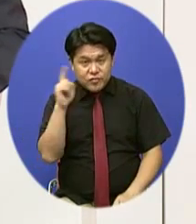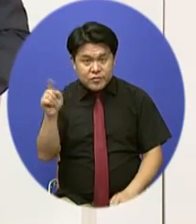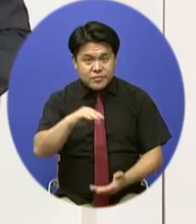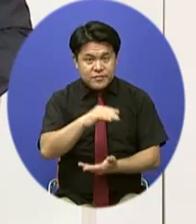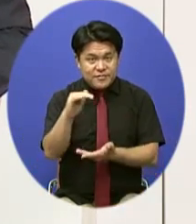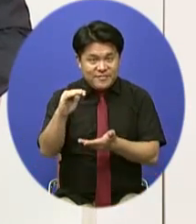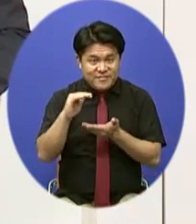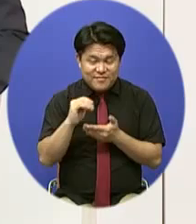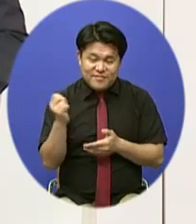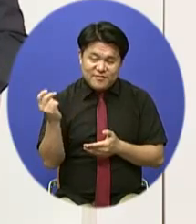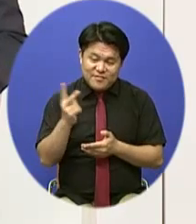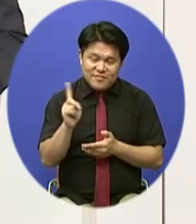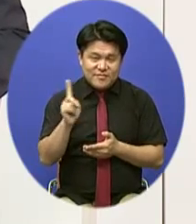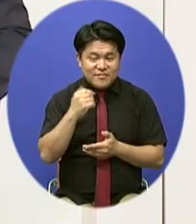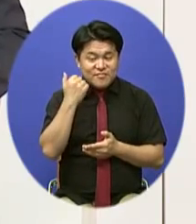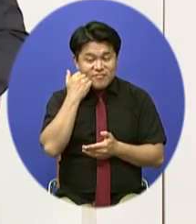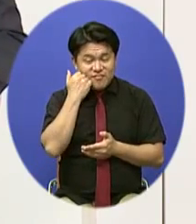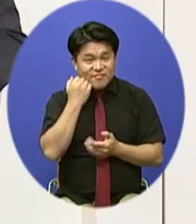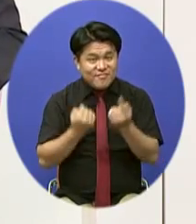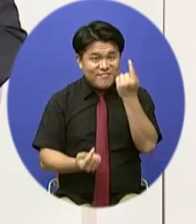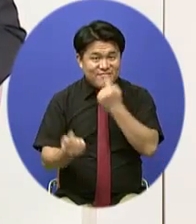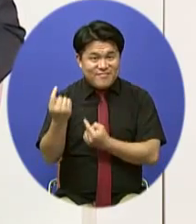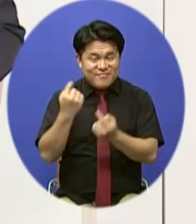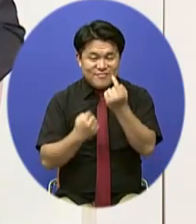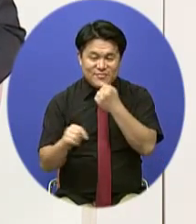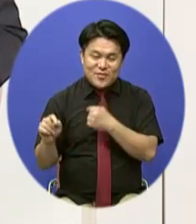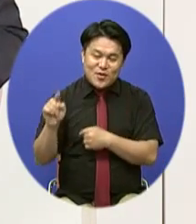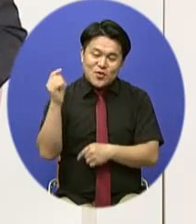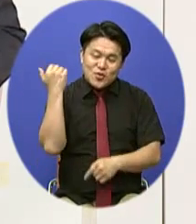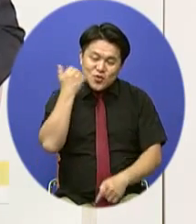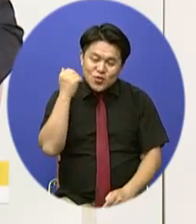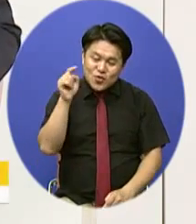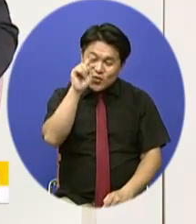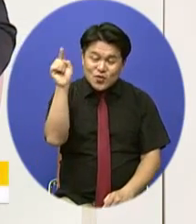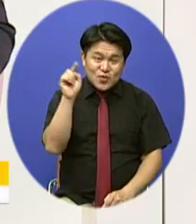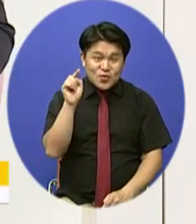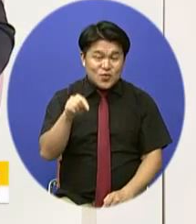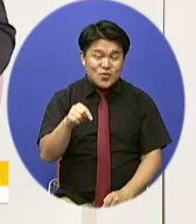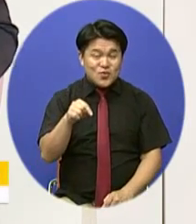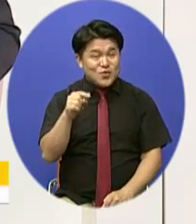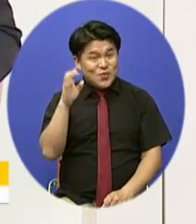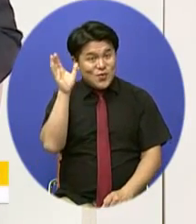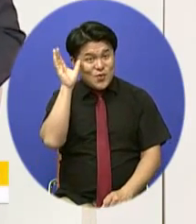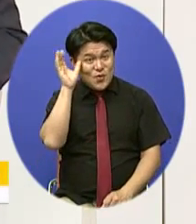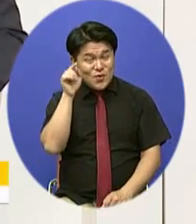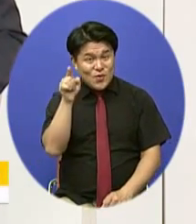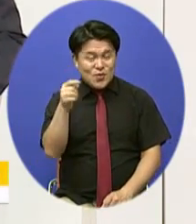사연과 또 어떤 낯익은 분들이 오실지 기대가 큰데요. 그래요.